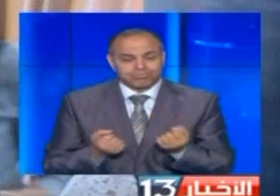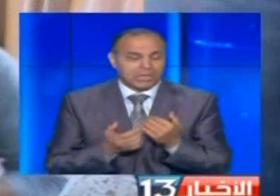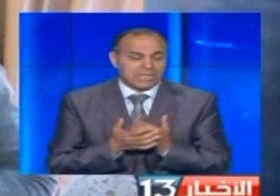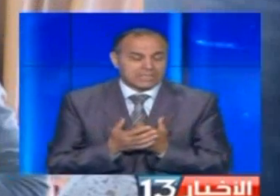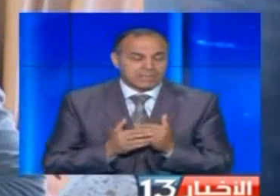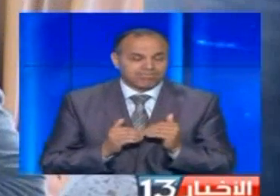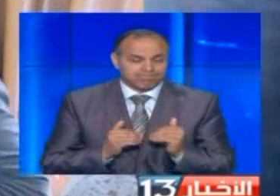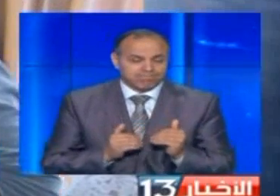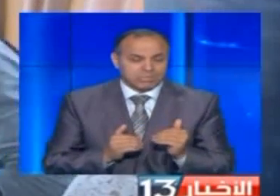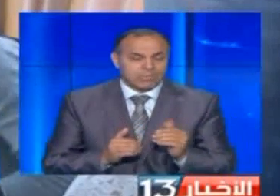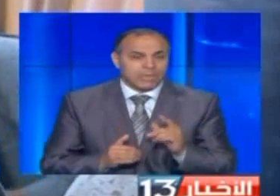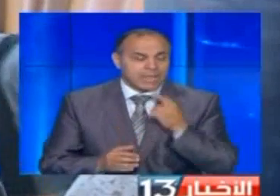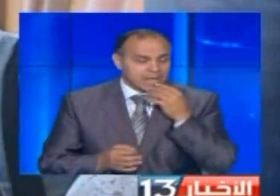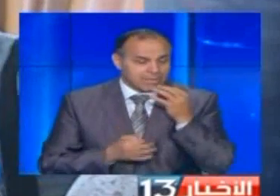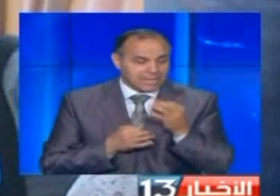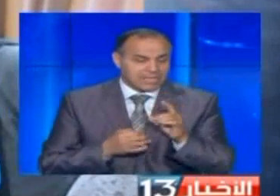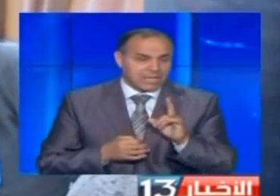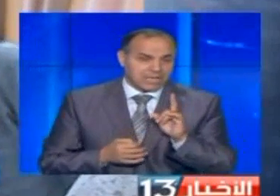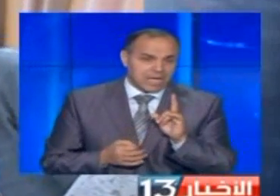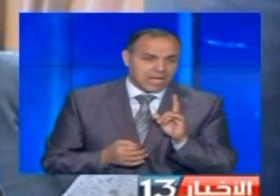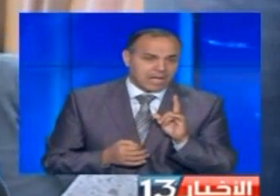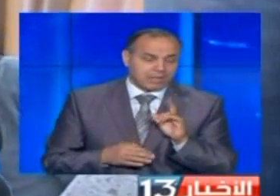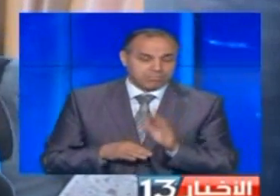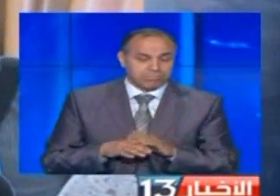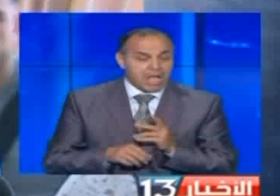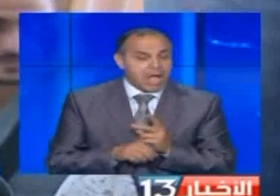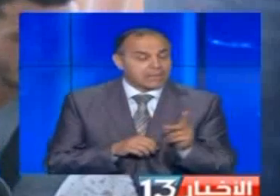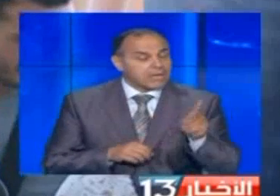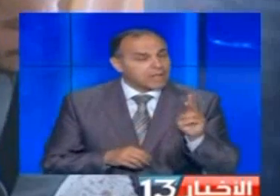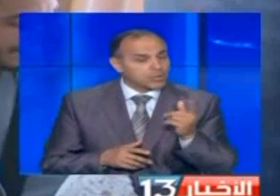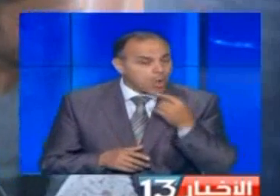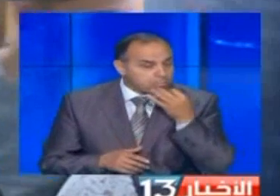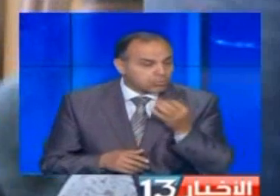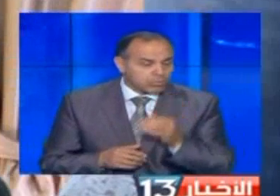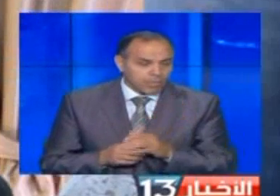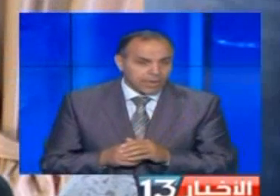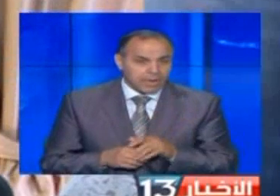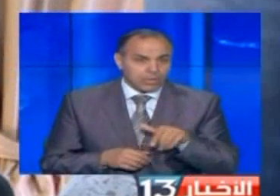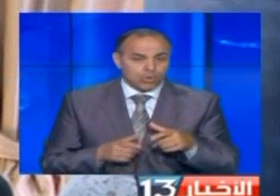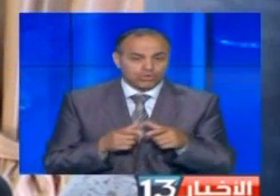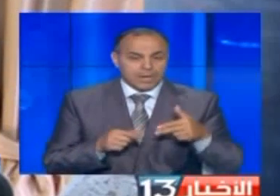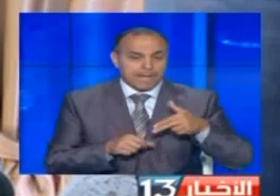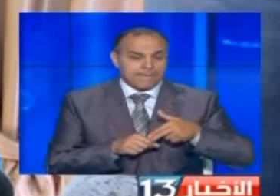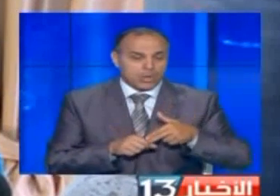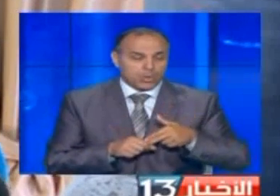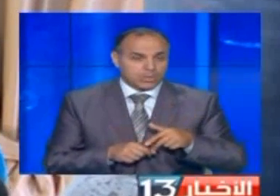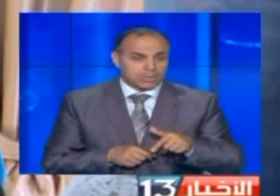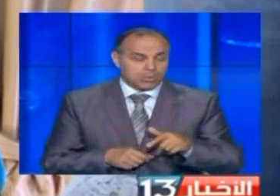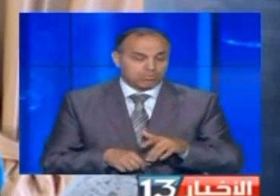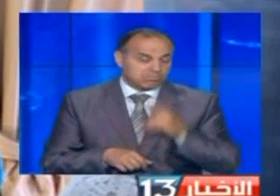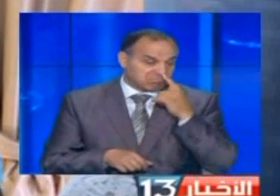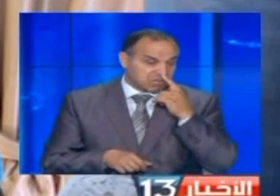الاقتصادية. وزي ما تحدثناش على المحذور الأخطر من هذا، أنه الآن الشركات البترولية قاعدة